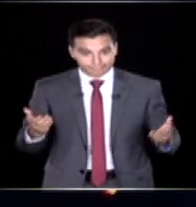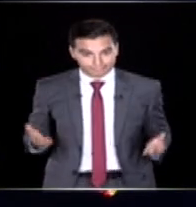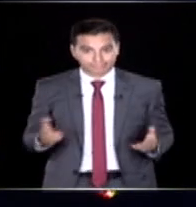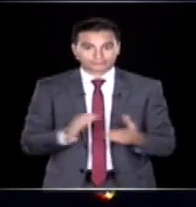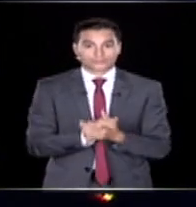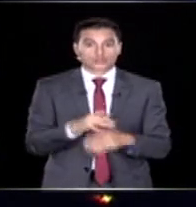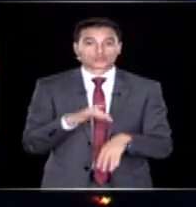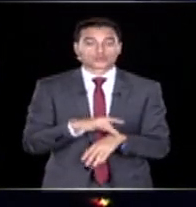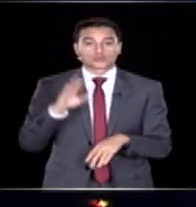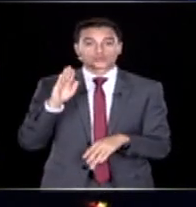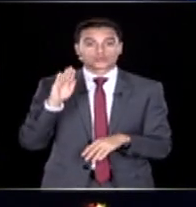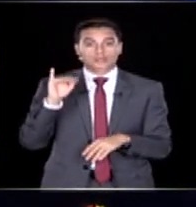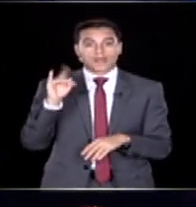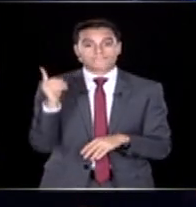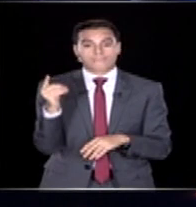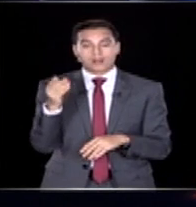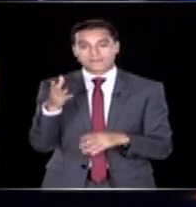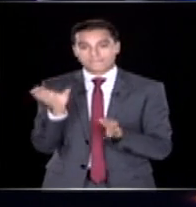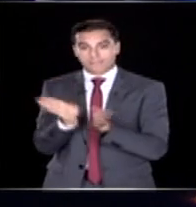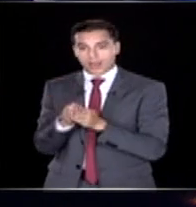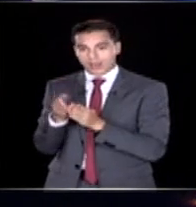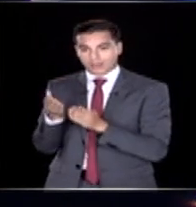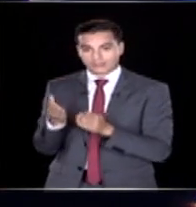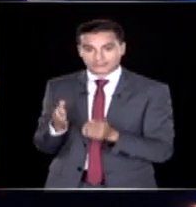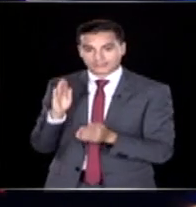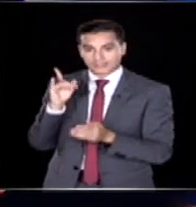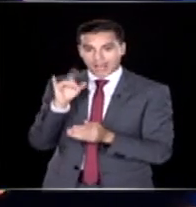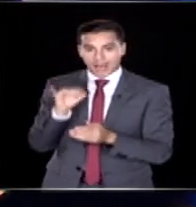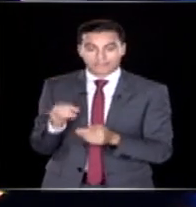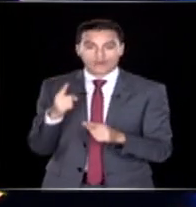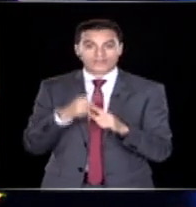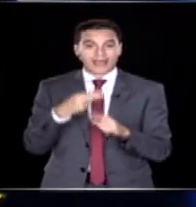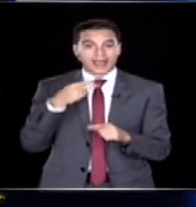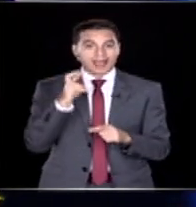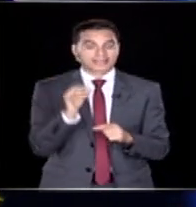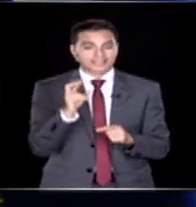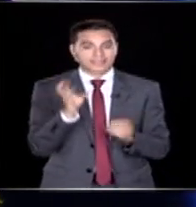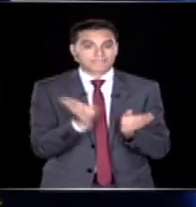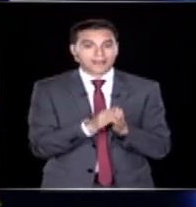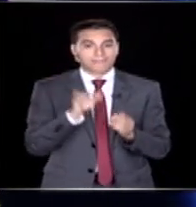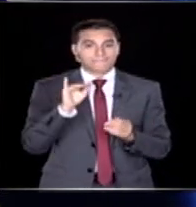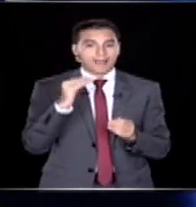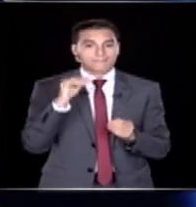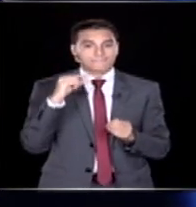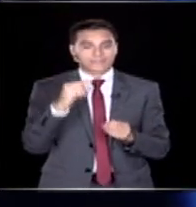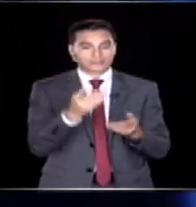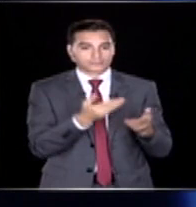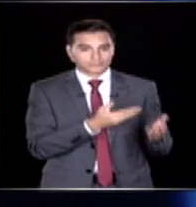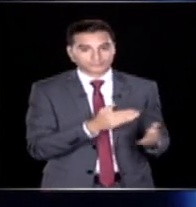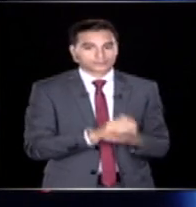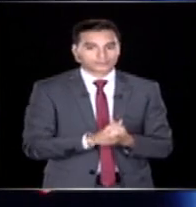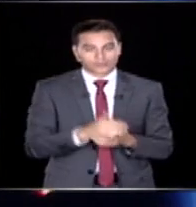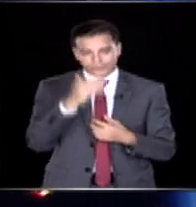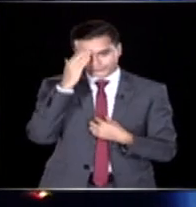سمر عايزك تيجي مع سلمة، وعزيز هيجي مع محمد.